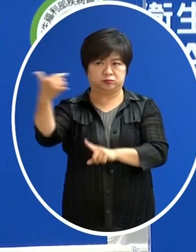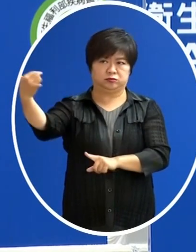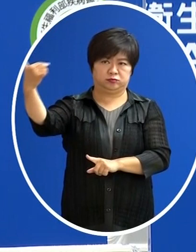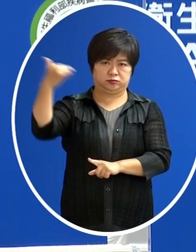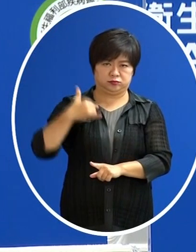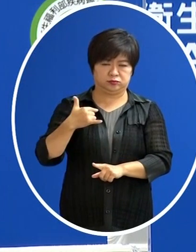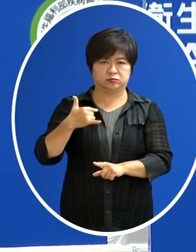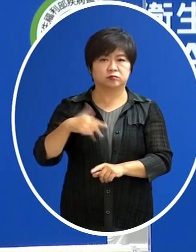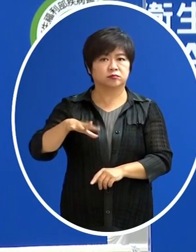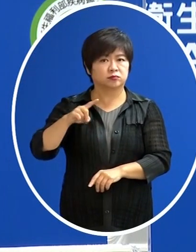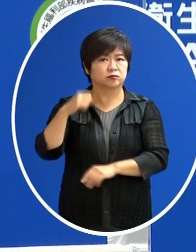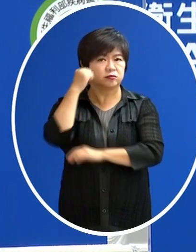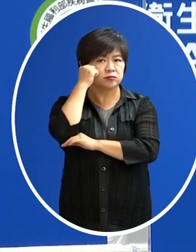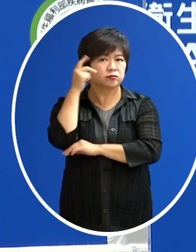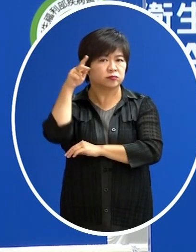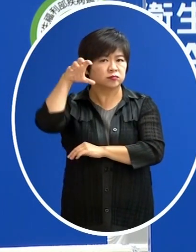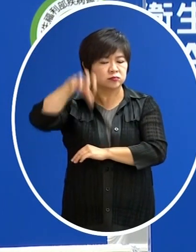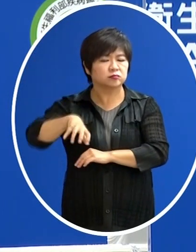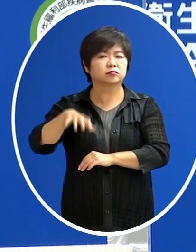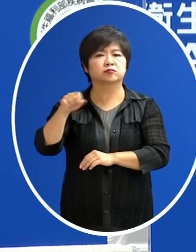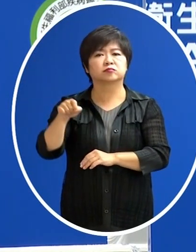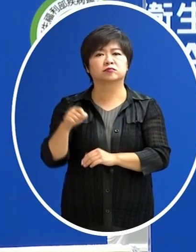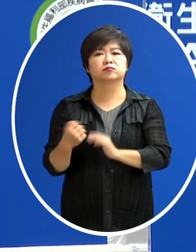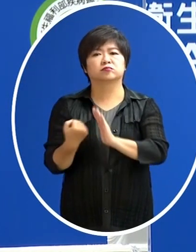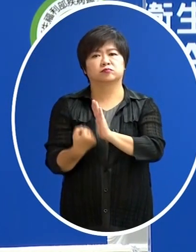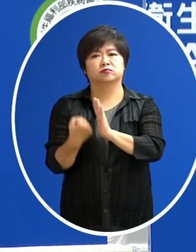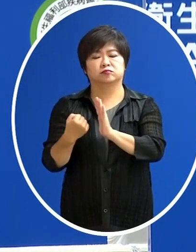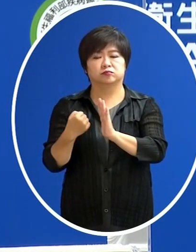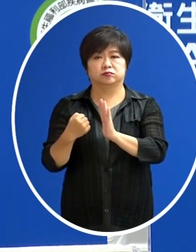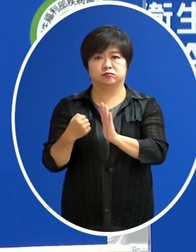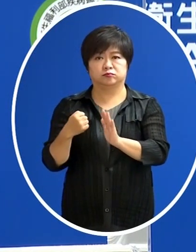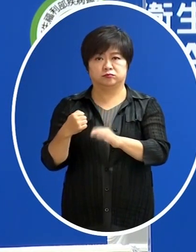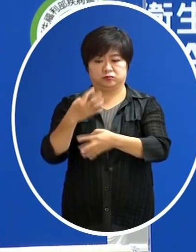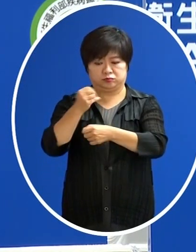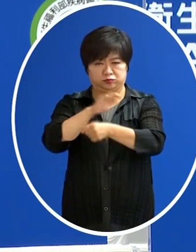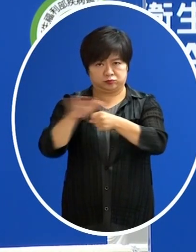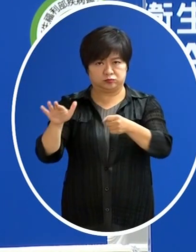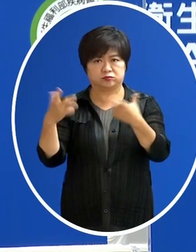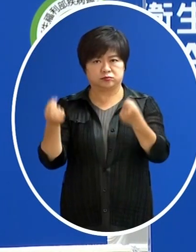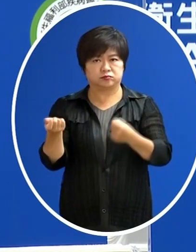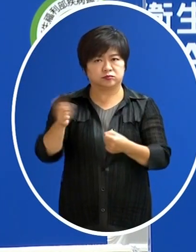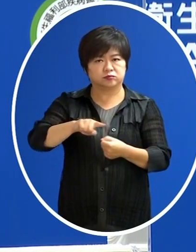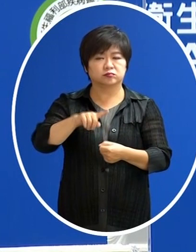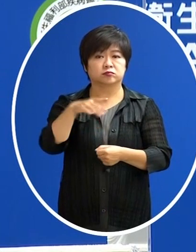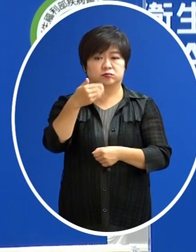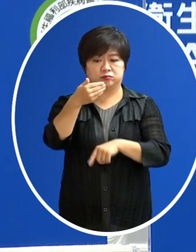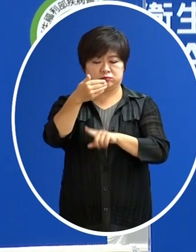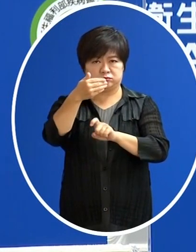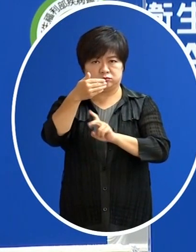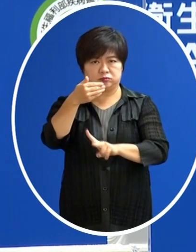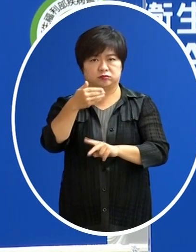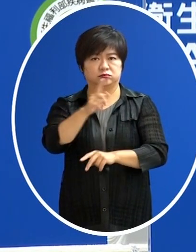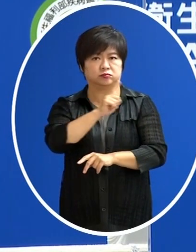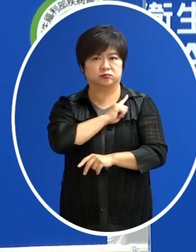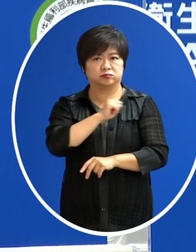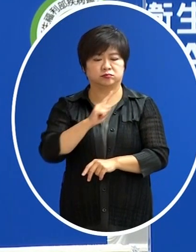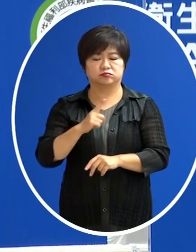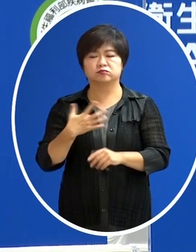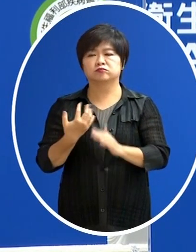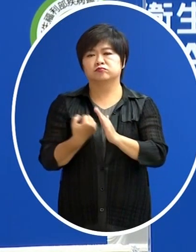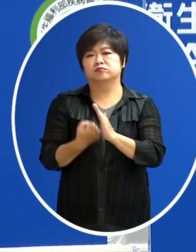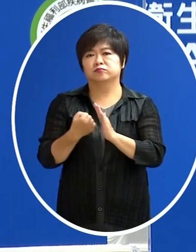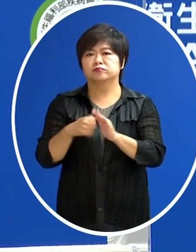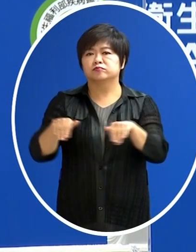后在防疫旅馆居家检疫，居家检疫期满后，9月26日于饭店进行自主健康管